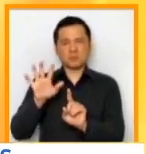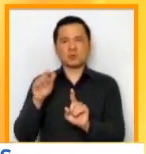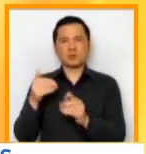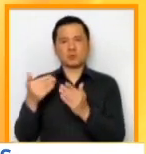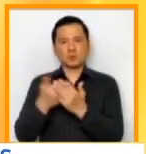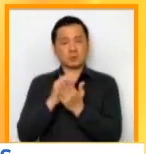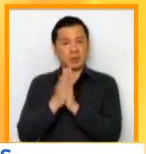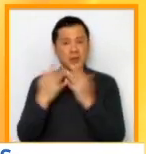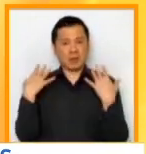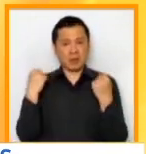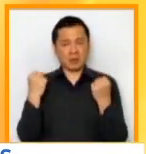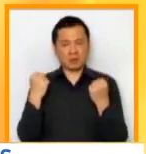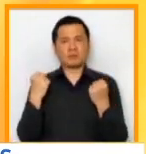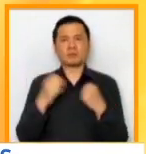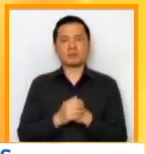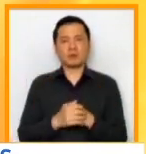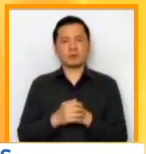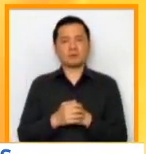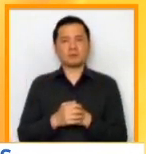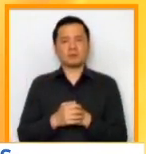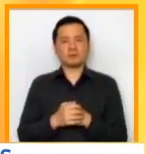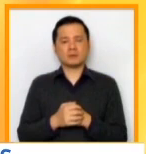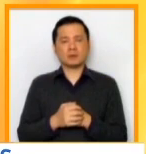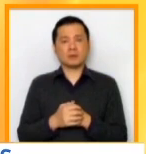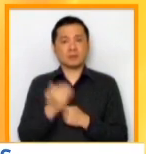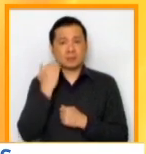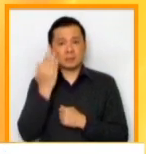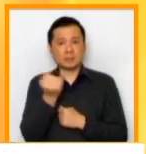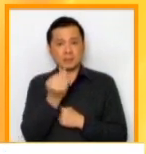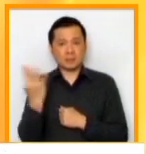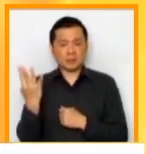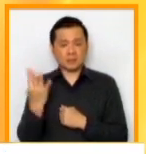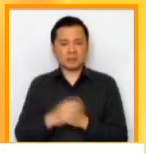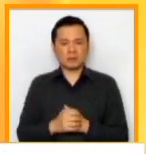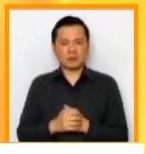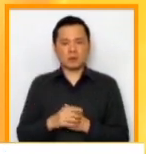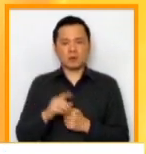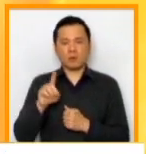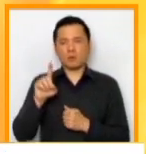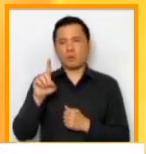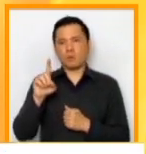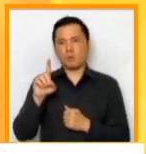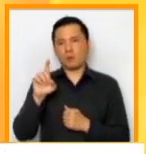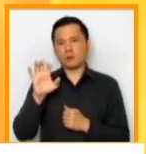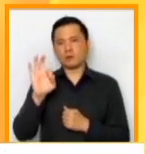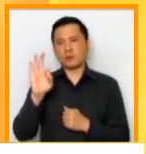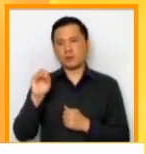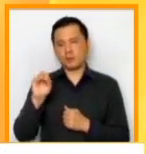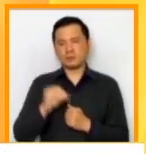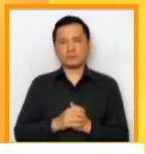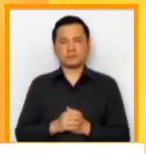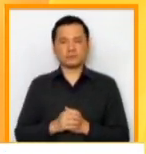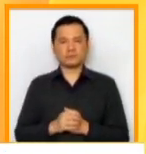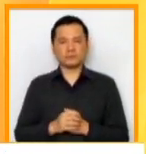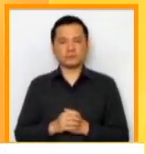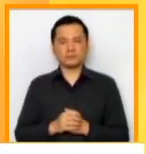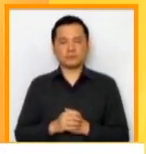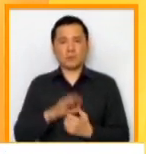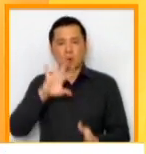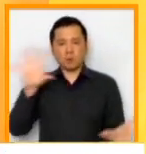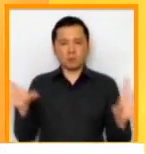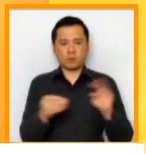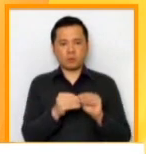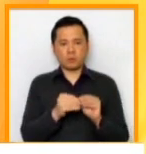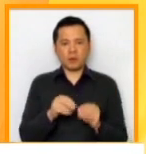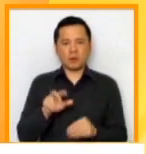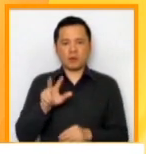limang araw. Ang bilang naman ng mga nasawi, nadagdagan po ng 186. Sa kabuuan,